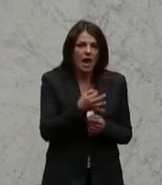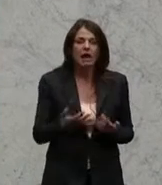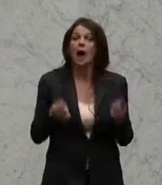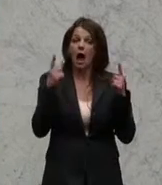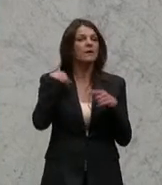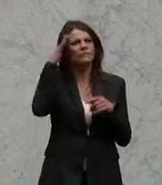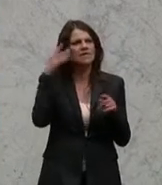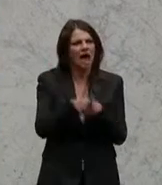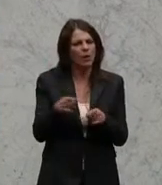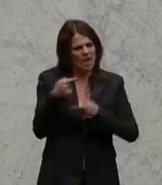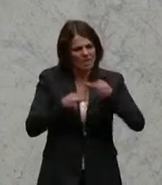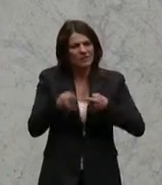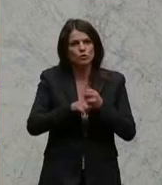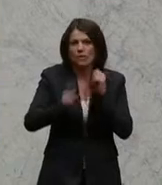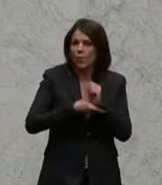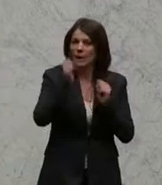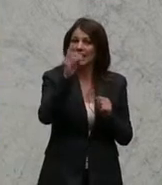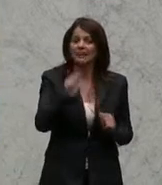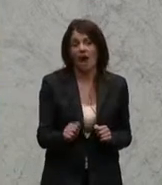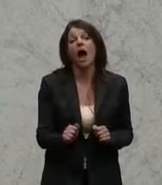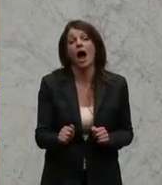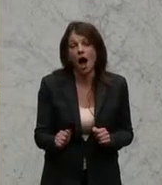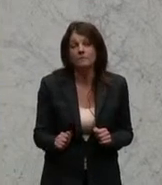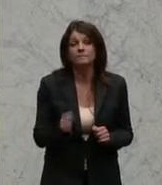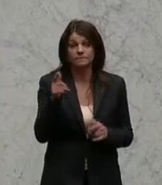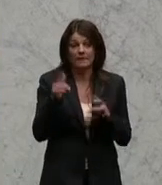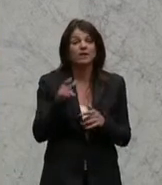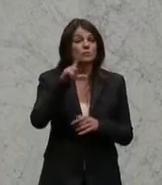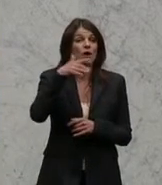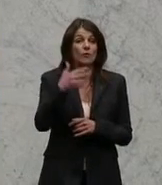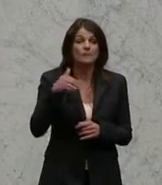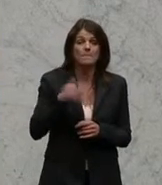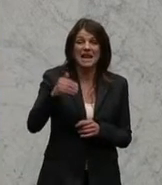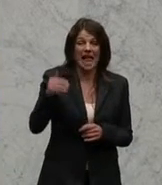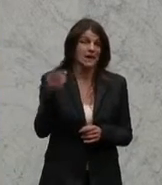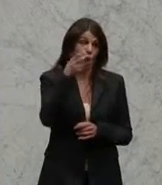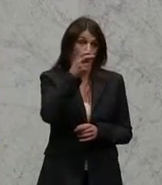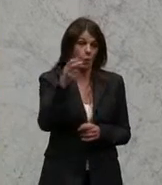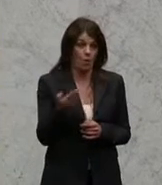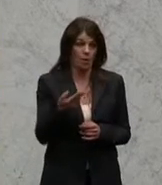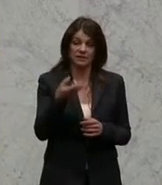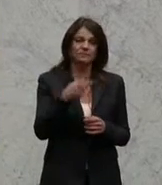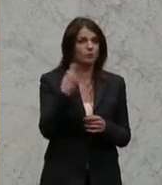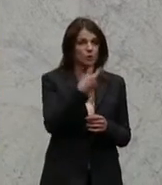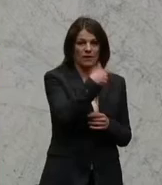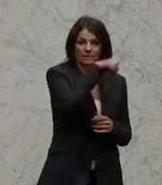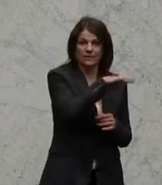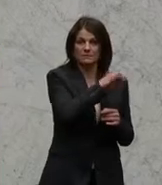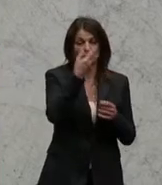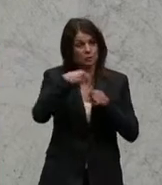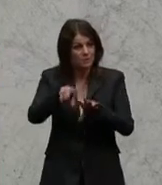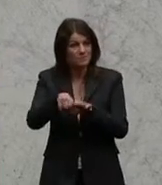aber auch, dass dieser Entwicklungsfonds IDA 52 Milliarden Euro von 2014 bis